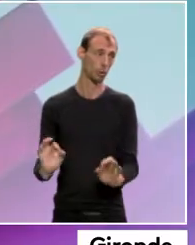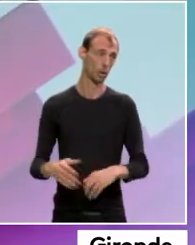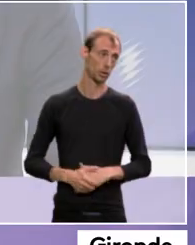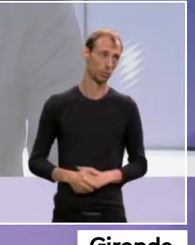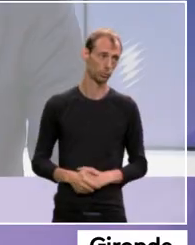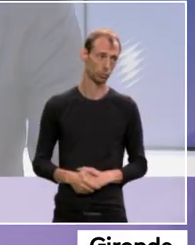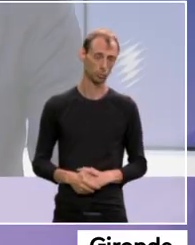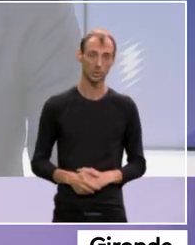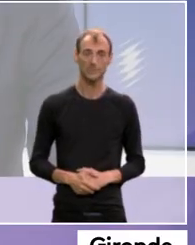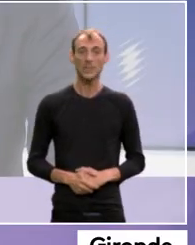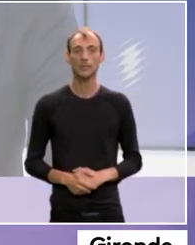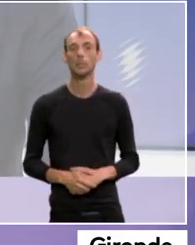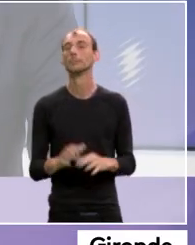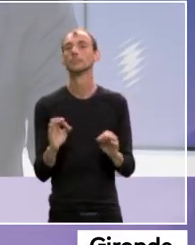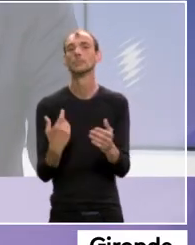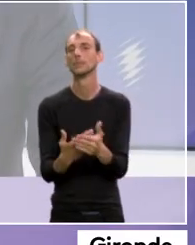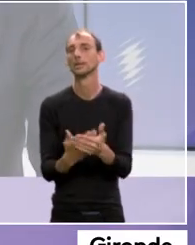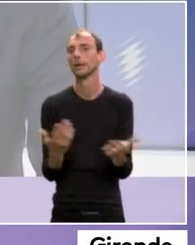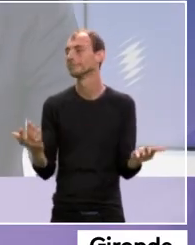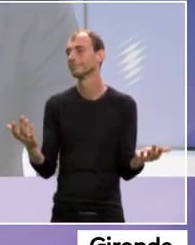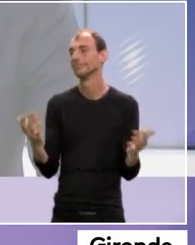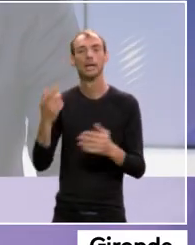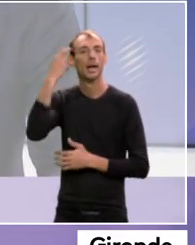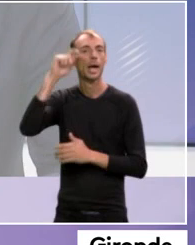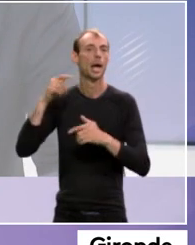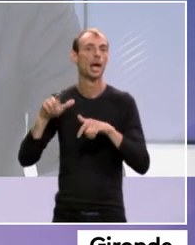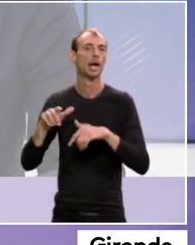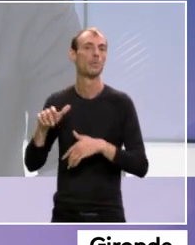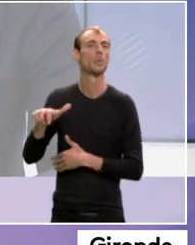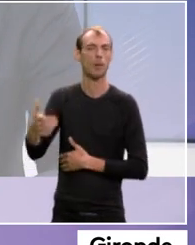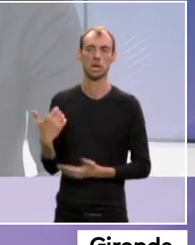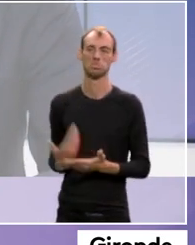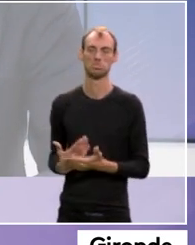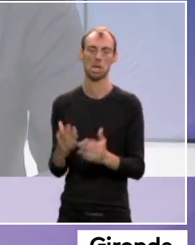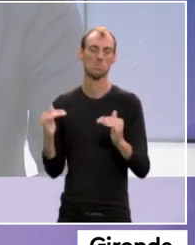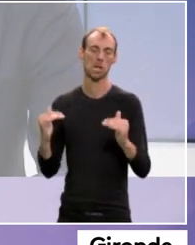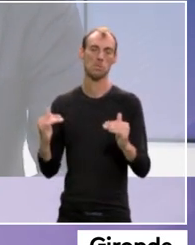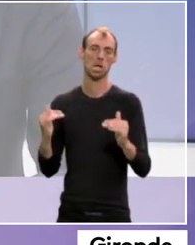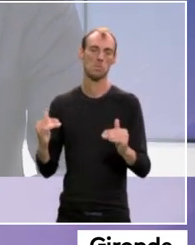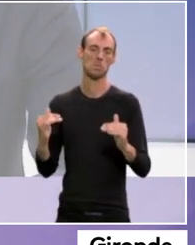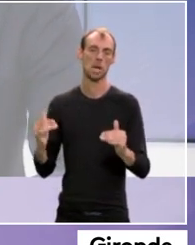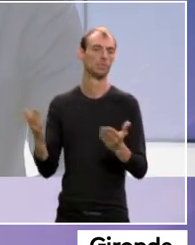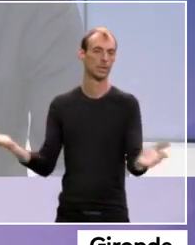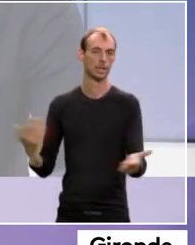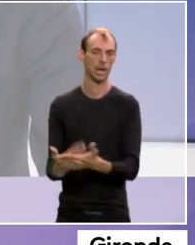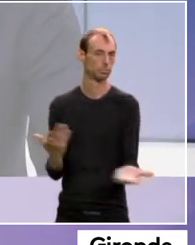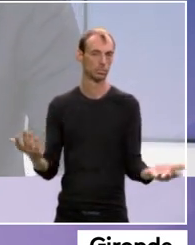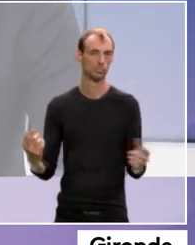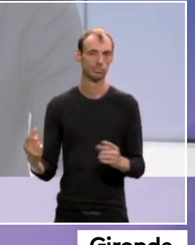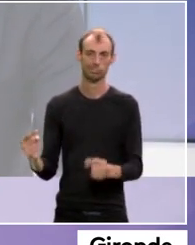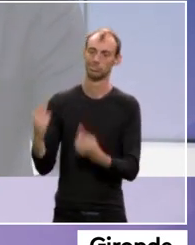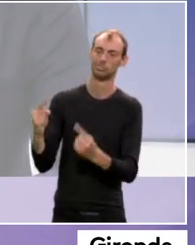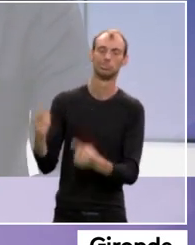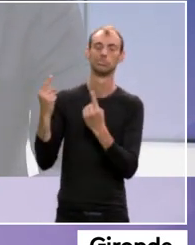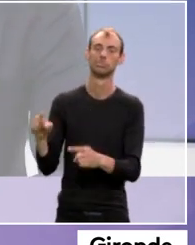la République en marche c'est livré à ça c'est-à-dire dans les universités justement le fait qu'il y avait une présence